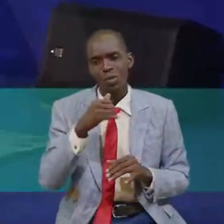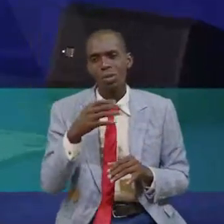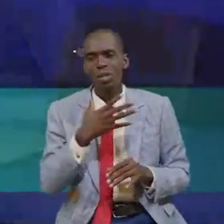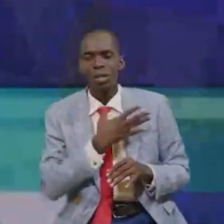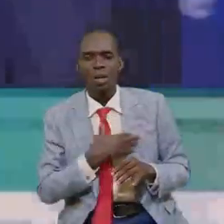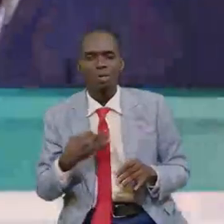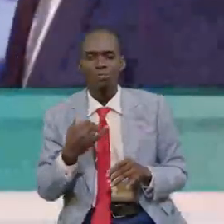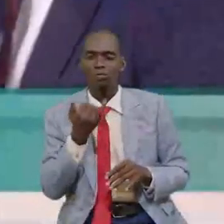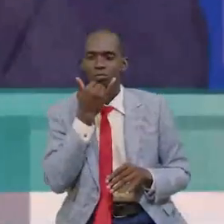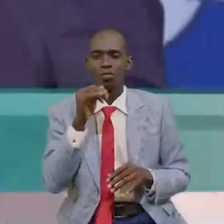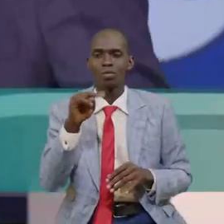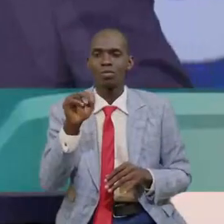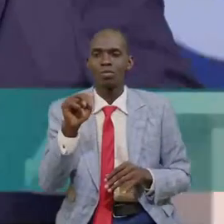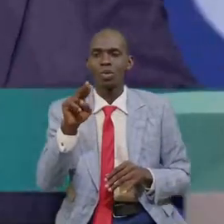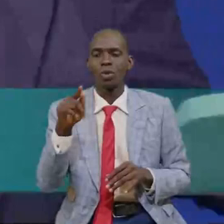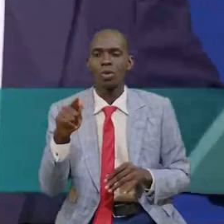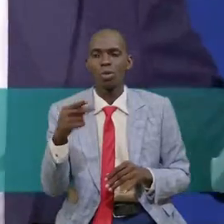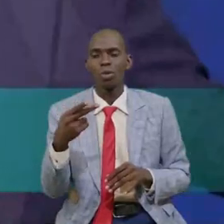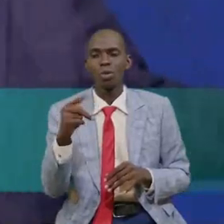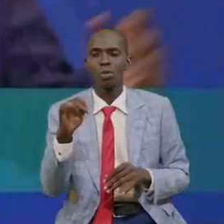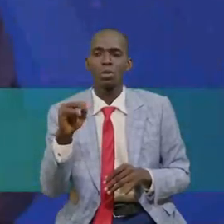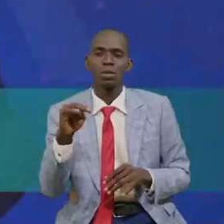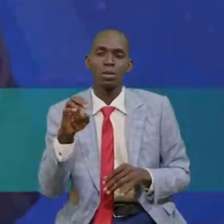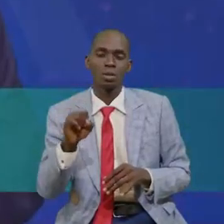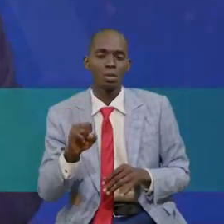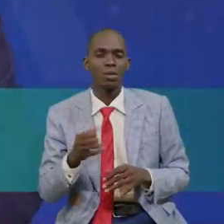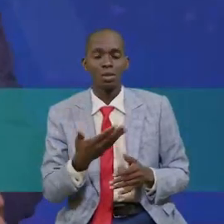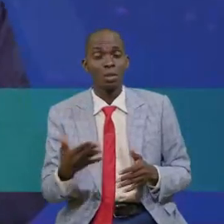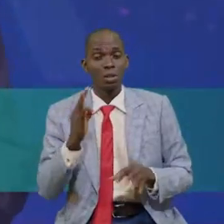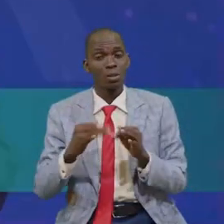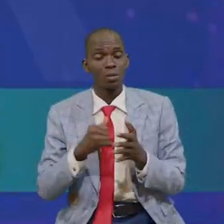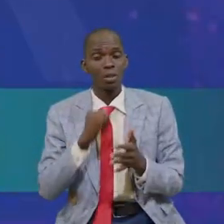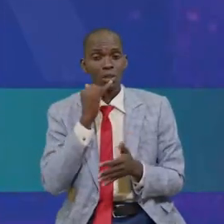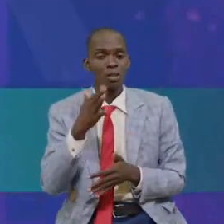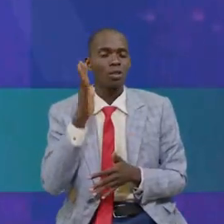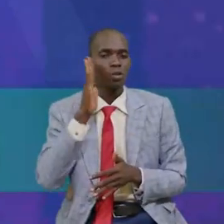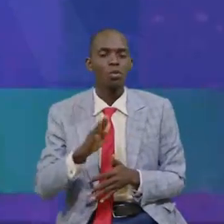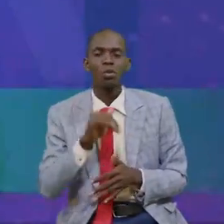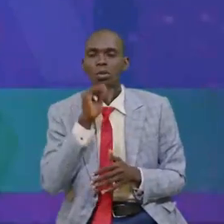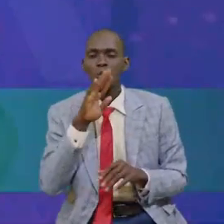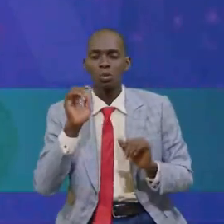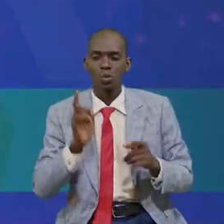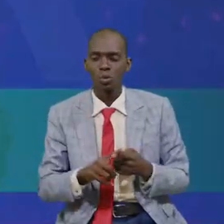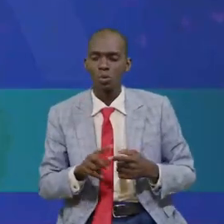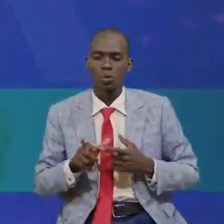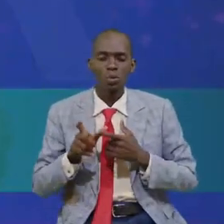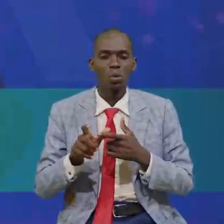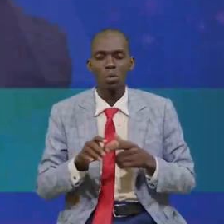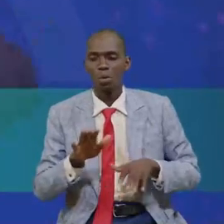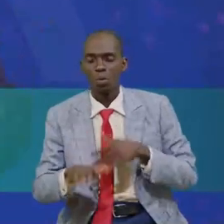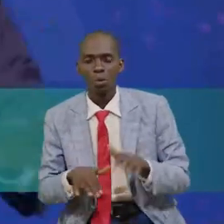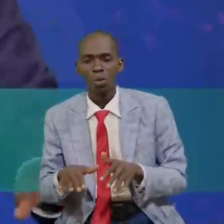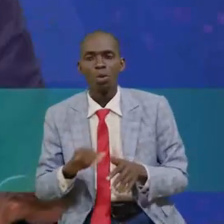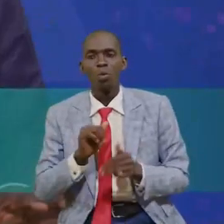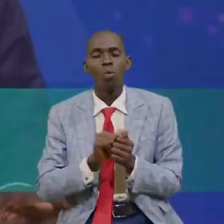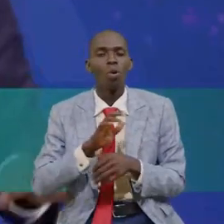caractères injustes, ce sera trop lourd. Vous ne pouvez pas porter ça, vous ne pouvez même pas marcher, vous ne pouvez pas tenir avec toutes